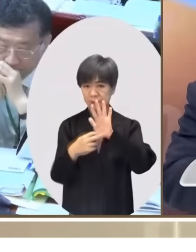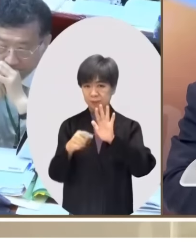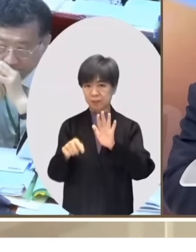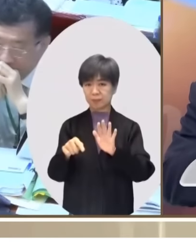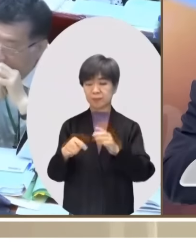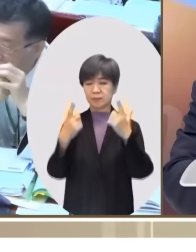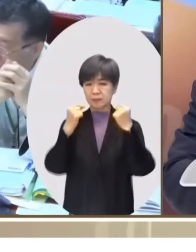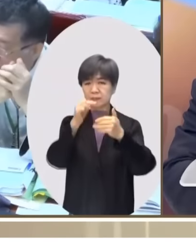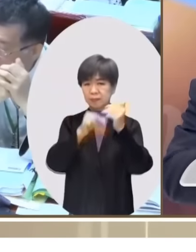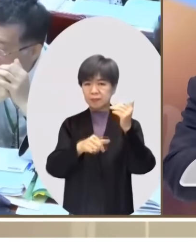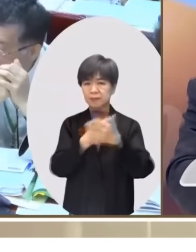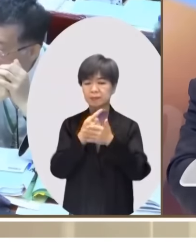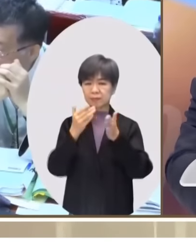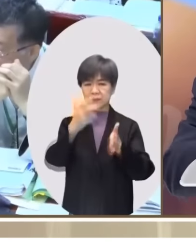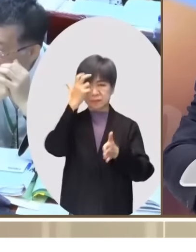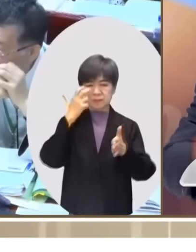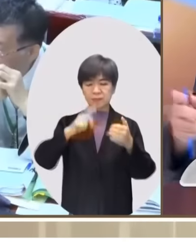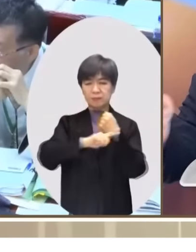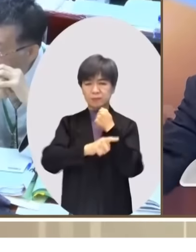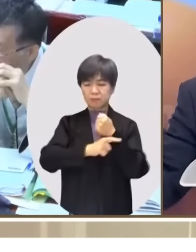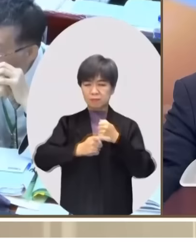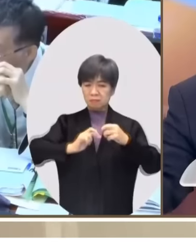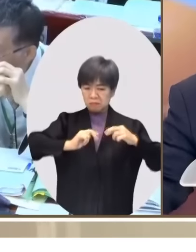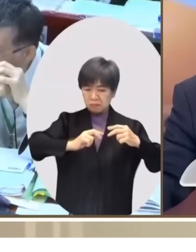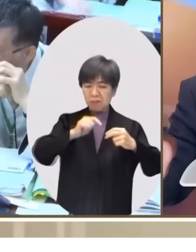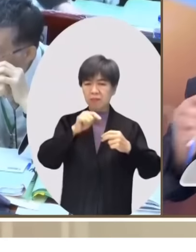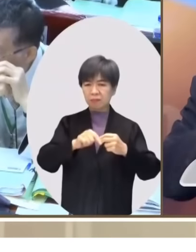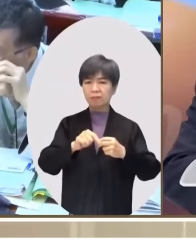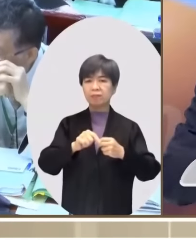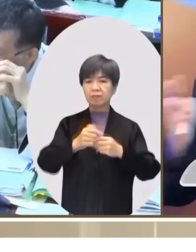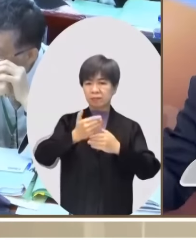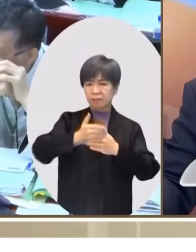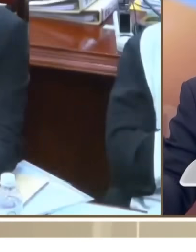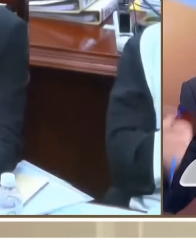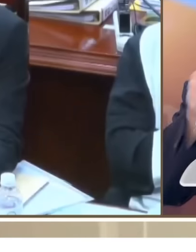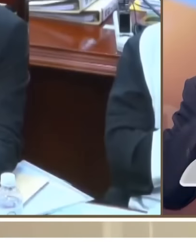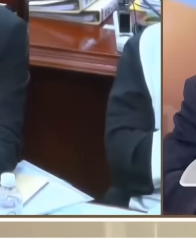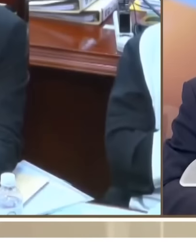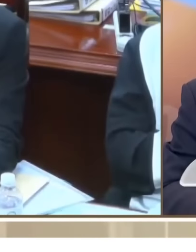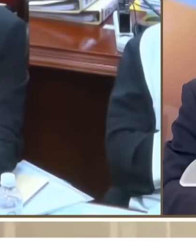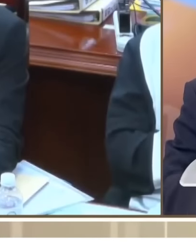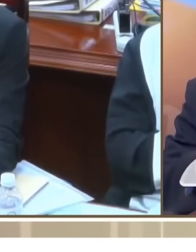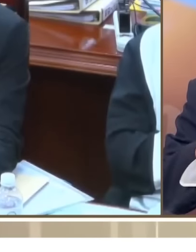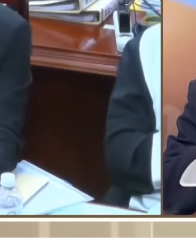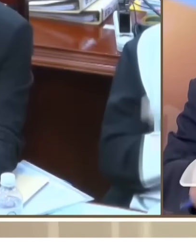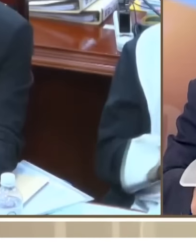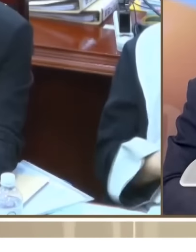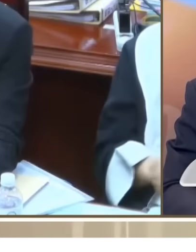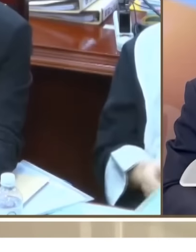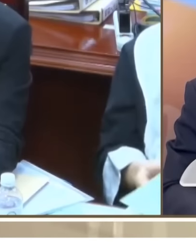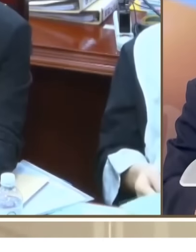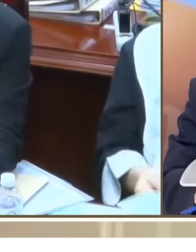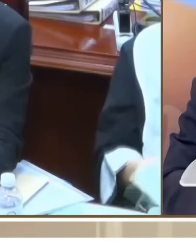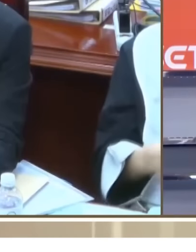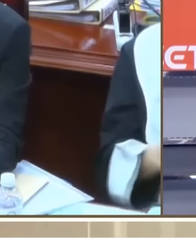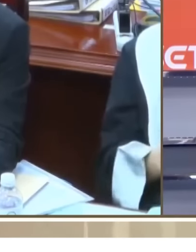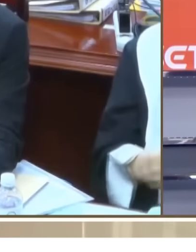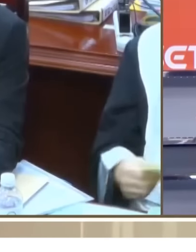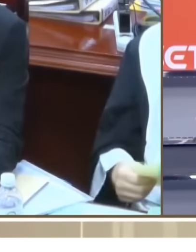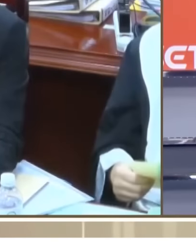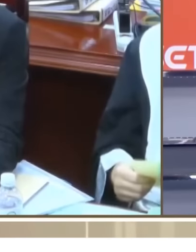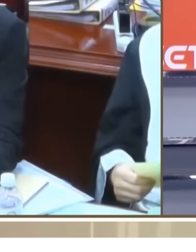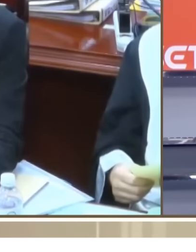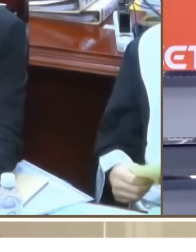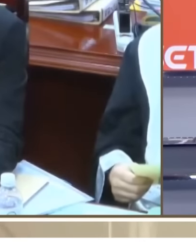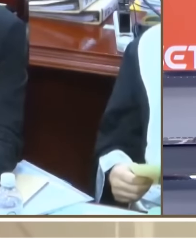在法庭上面被法官一直打断，问说你没有回答问题，被讲了三次，这是很丢脸。我们在诉讼上面是这样哦。 通常宪法法庭不会